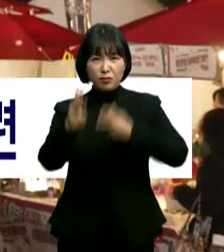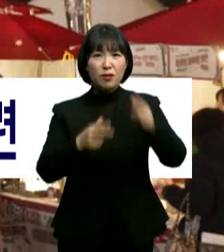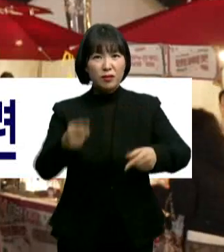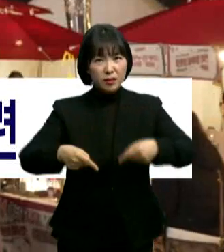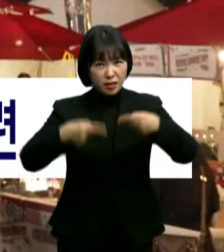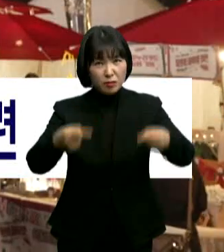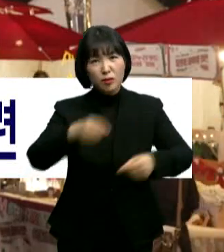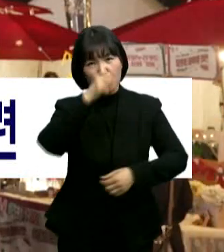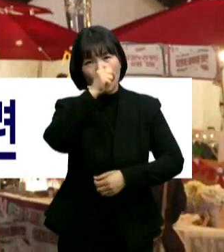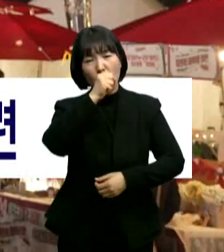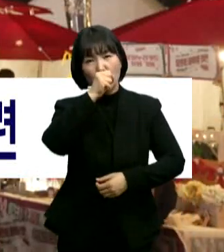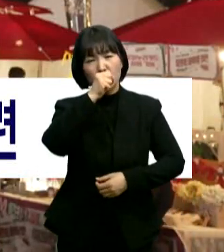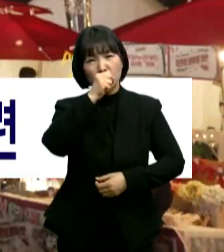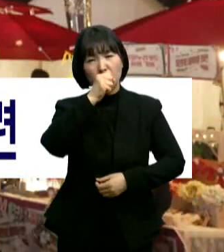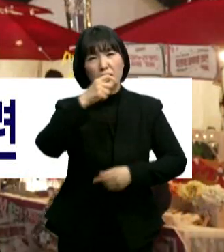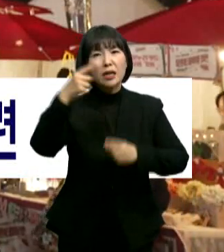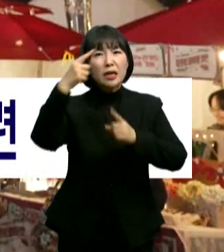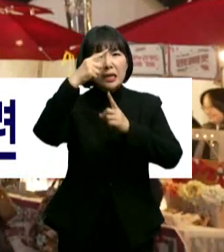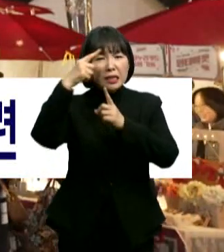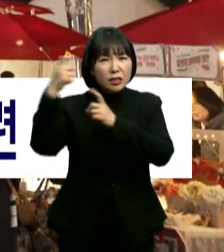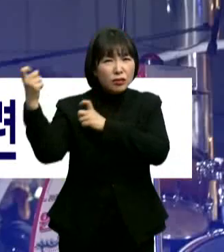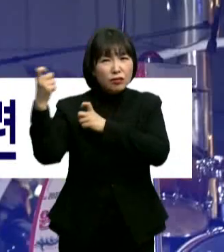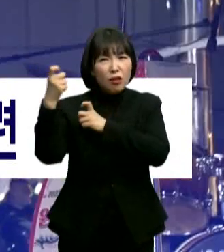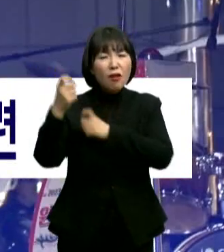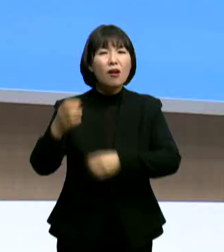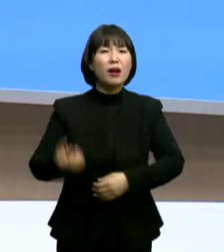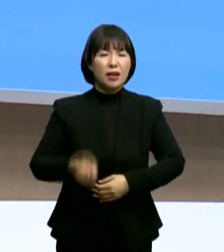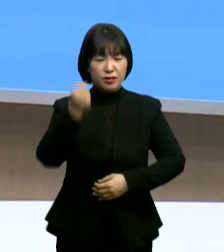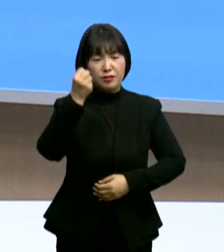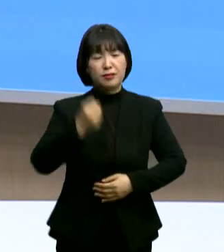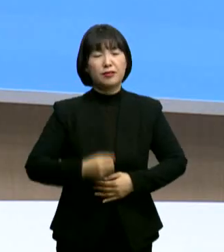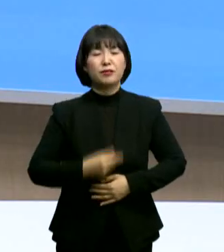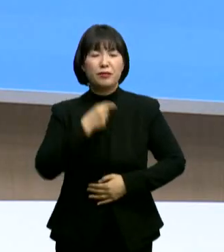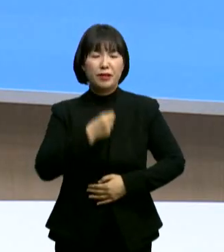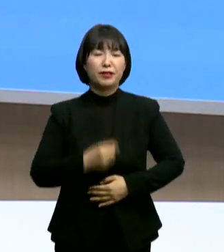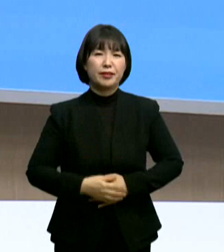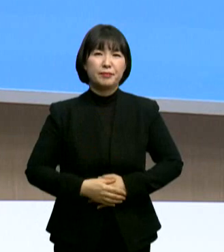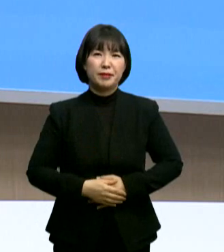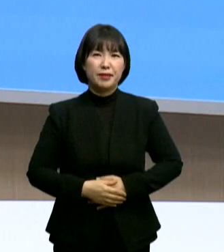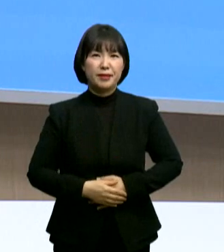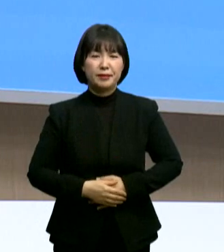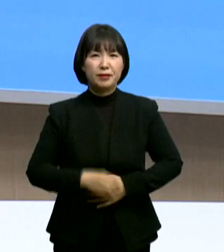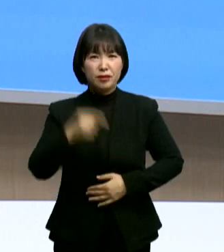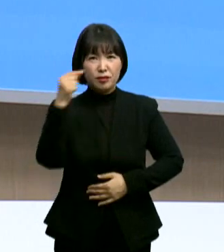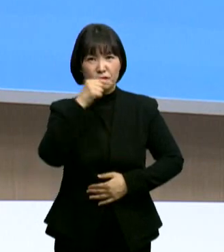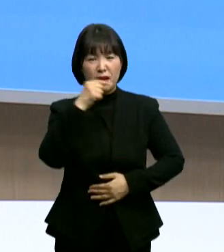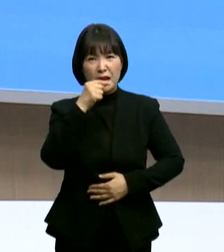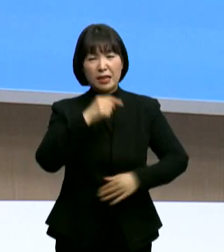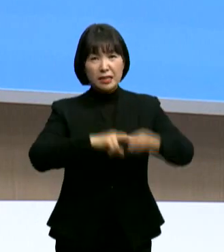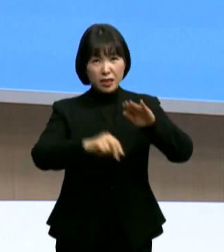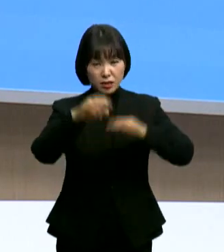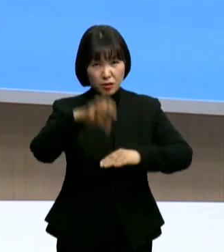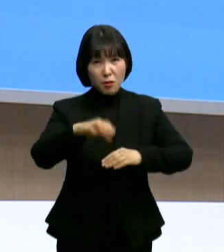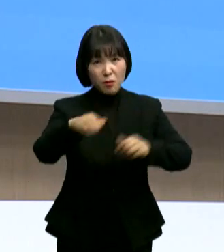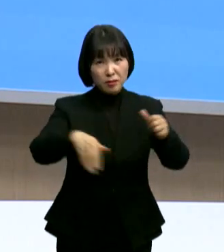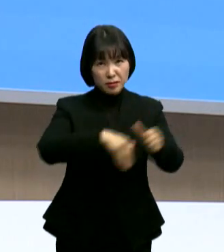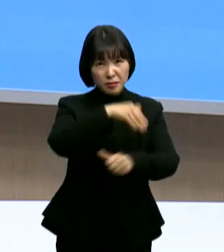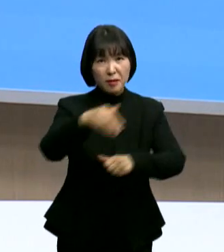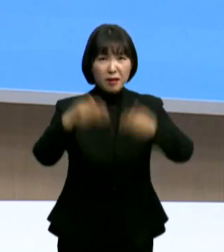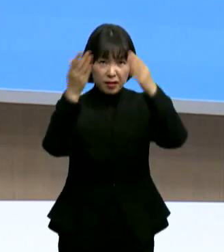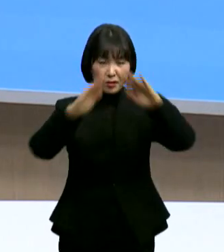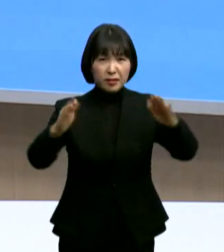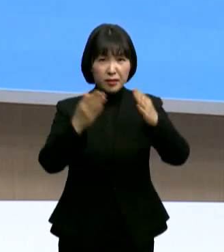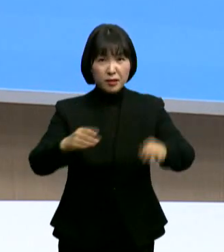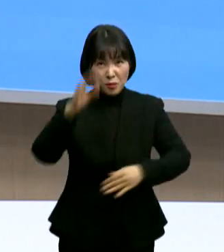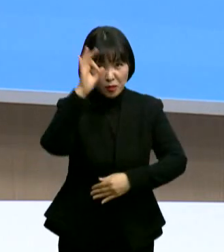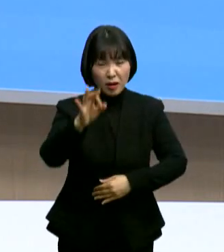마무리하시기를 바란다며 행사 의미를 밝혔습니다네 주한 역일 때의 크리스마스 트리와 또 비터를 보니까